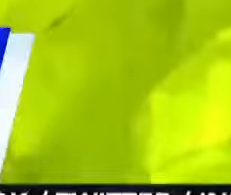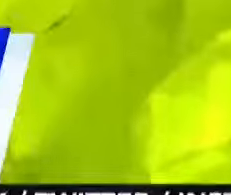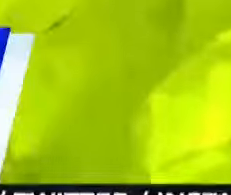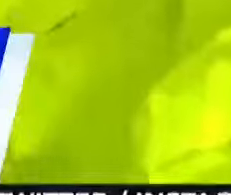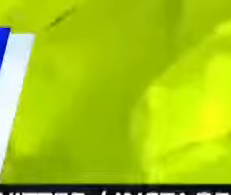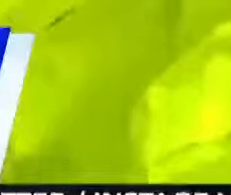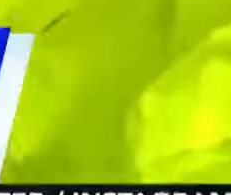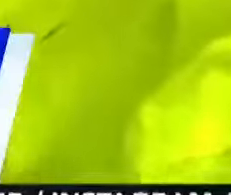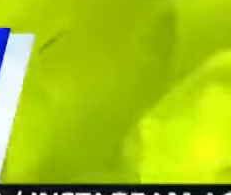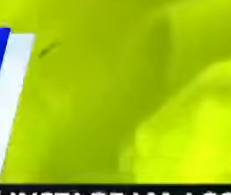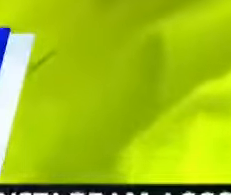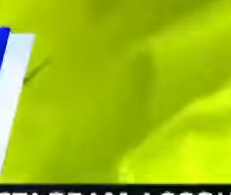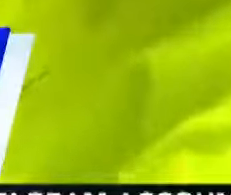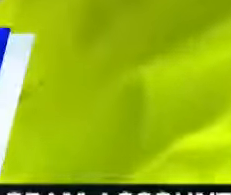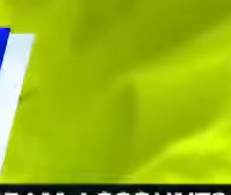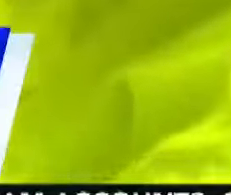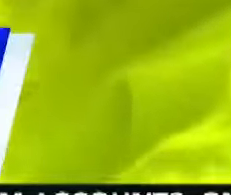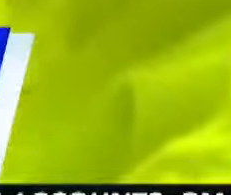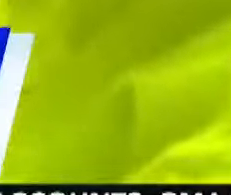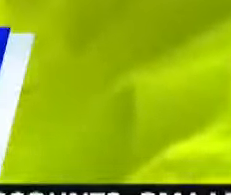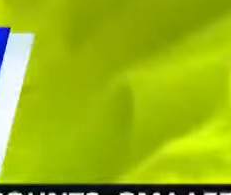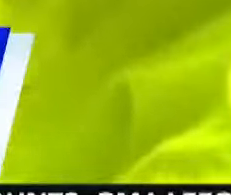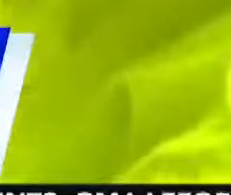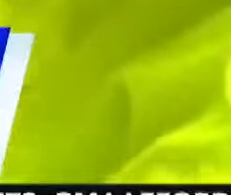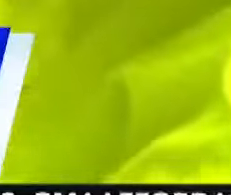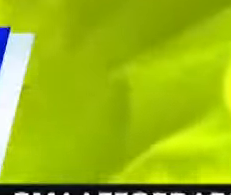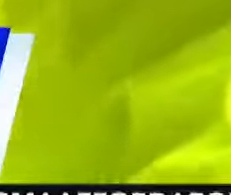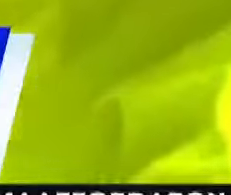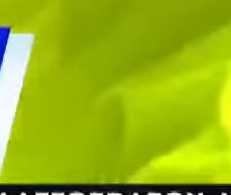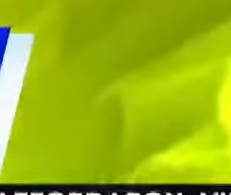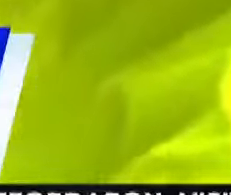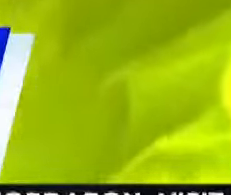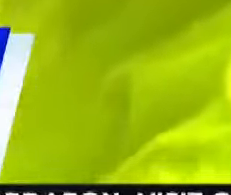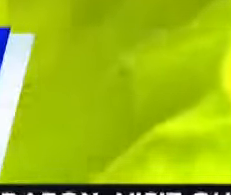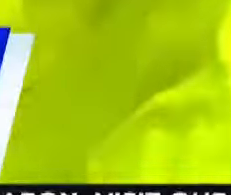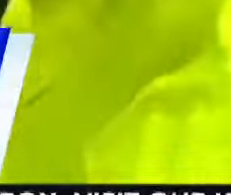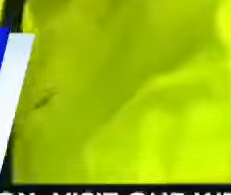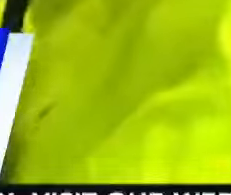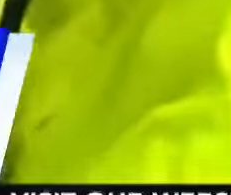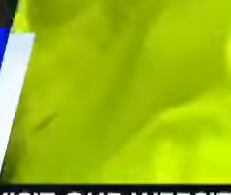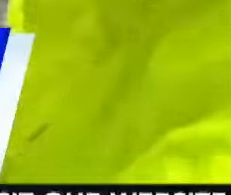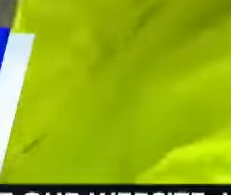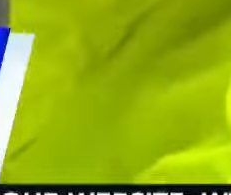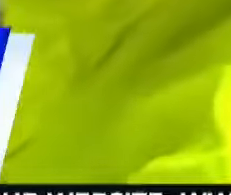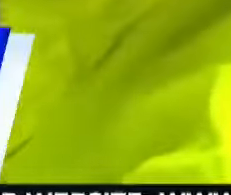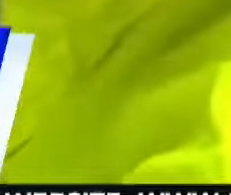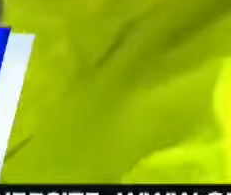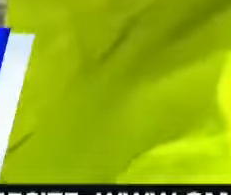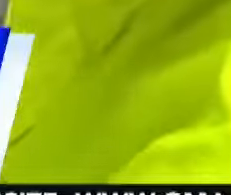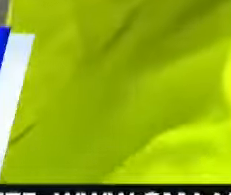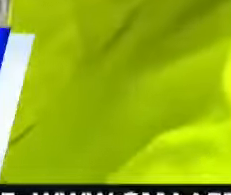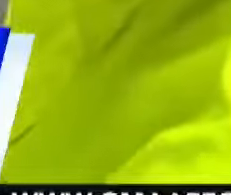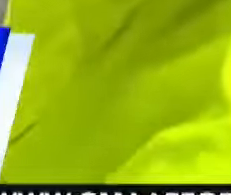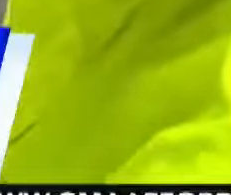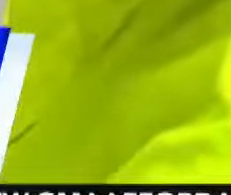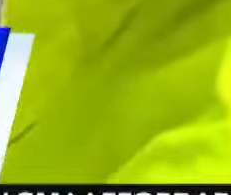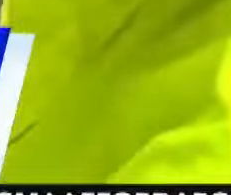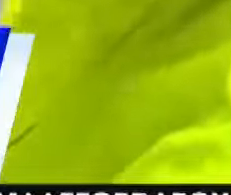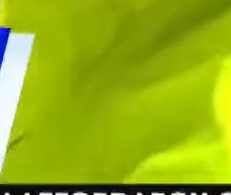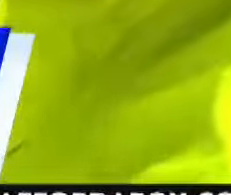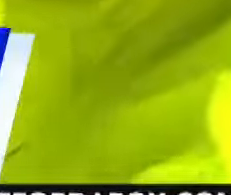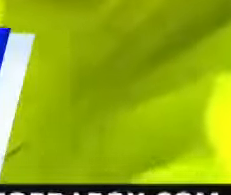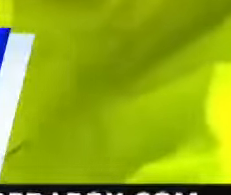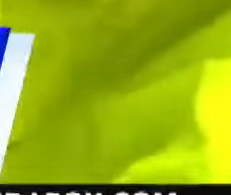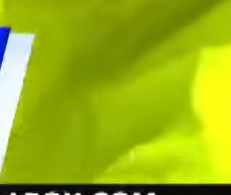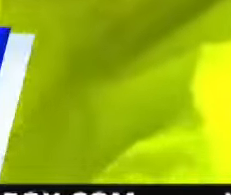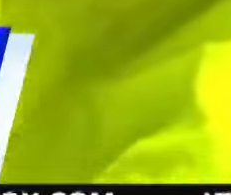nakarang araw. Mas briefly yung taas ng tubig ngayon. Kasi yung nakaraan ni kahapon, siguro mga hanggang bewang lang ba?